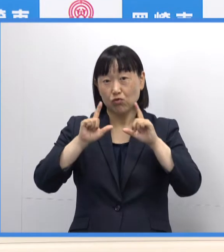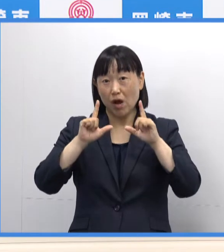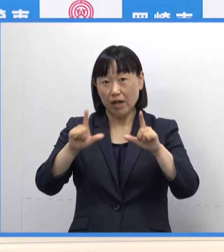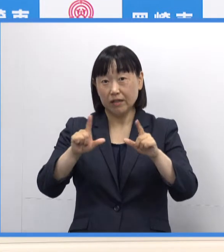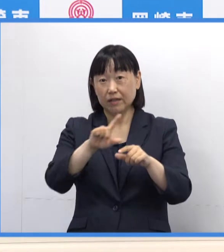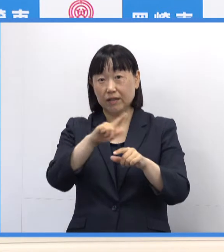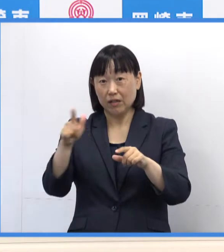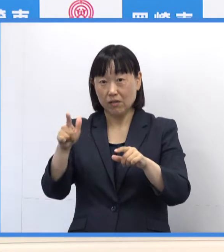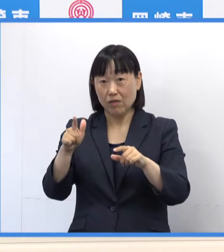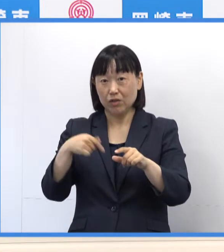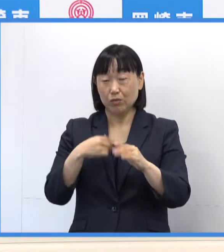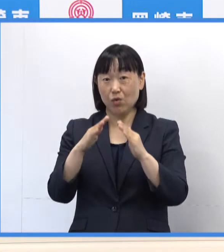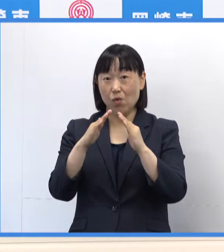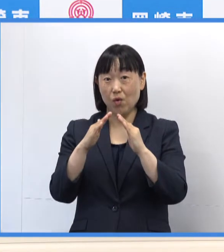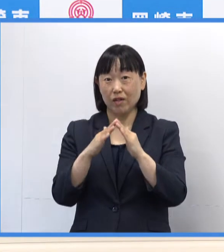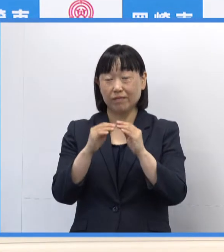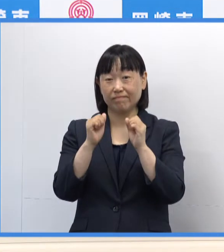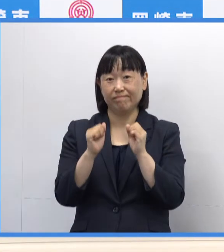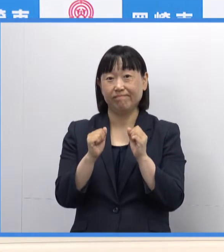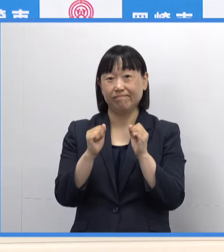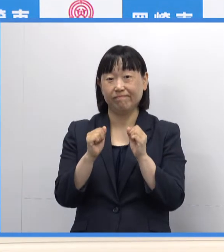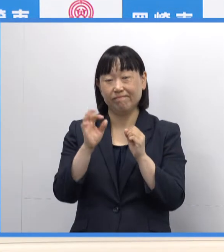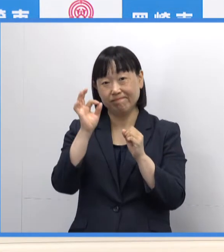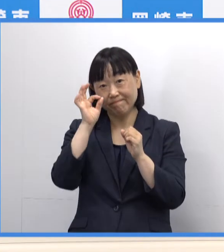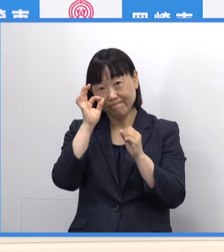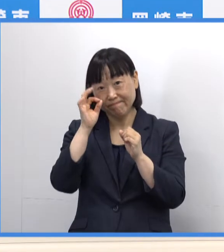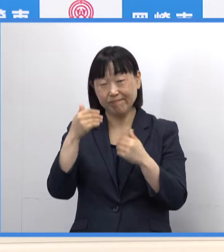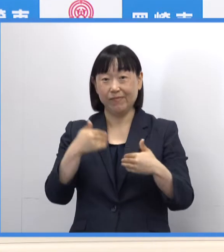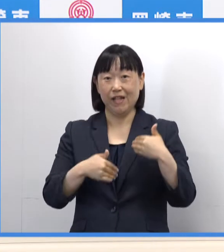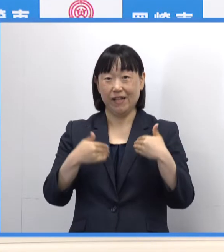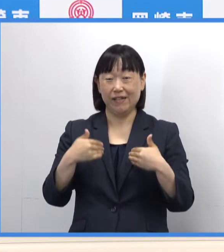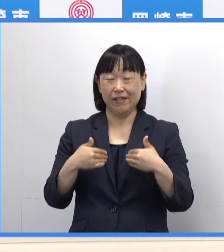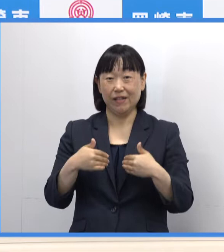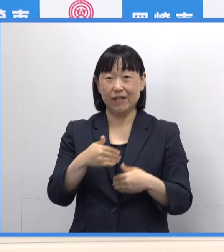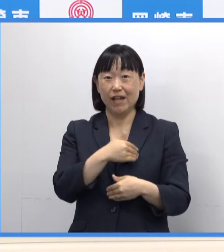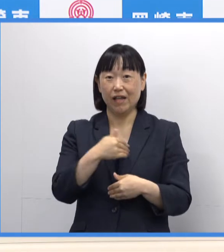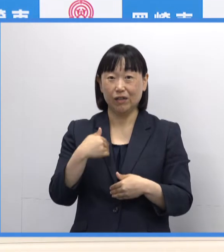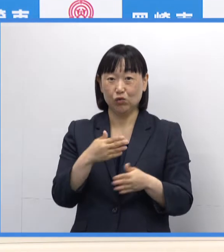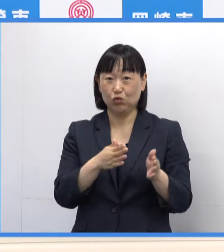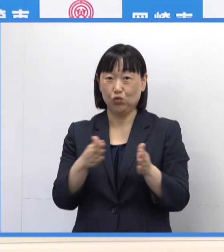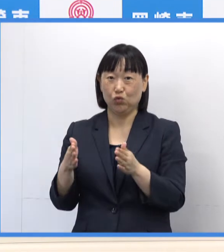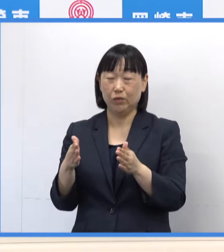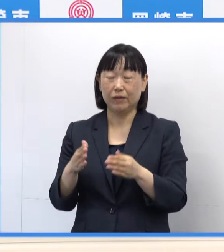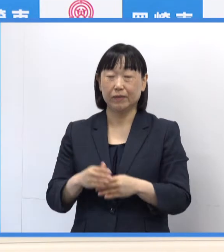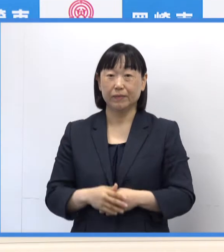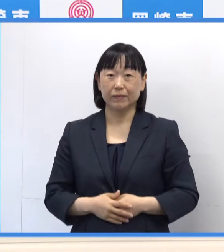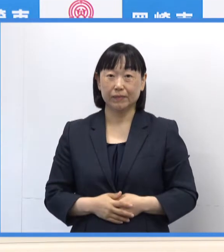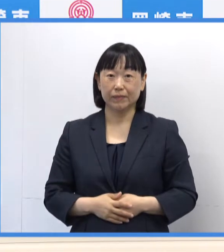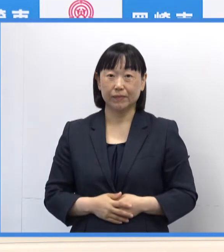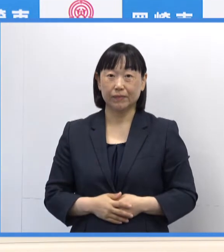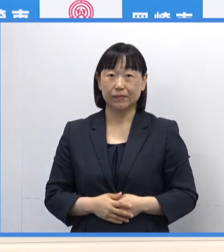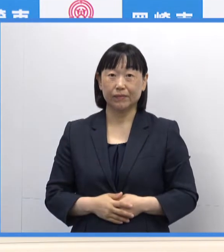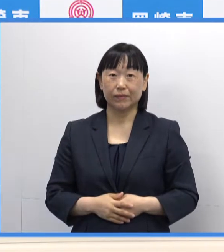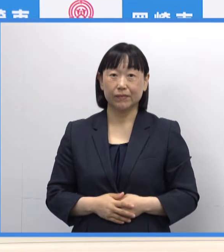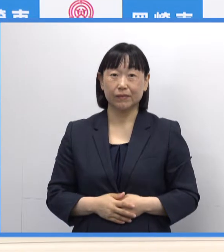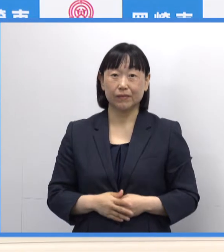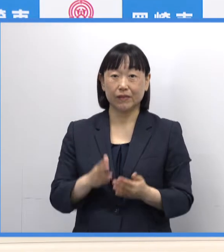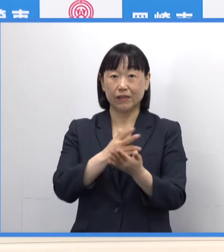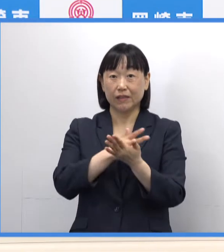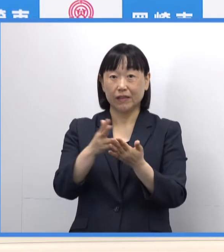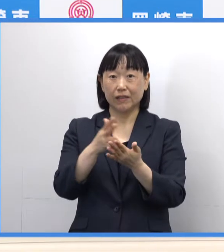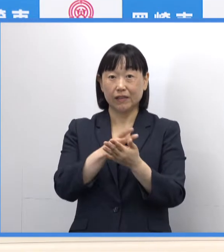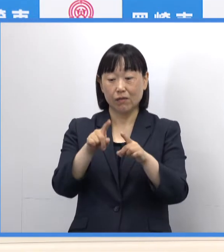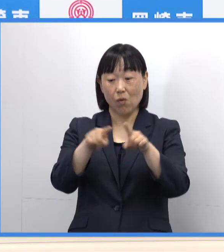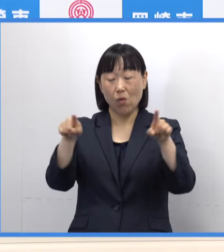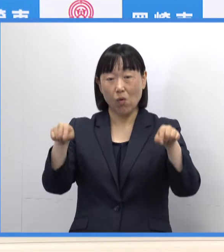も岡崎の花火をお楽しみいただけるよう準備を進めてまいります。それではお手元